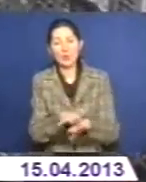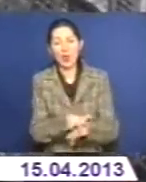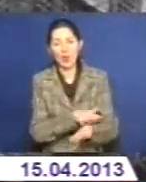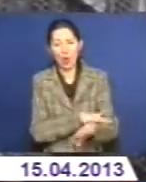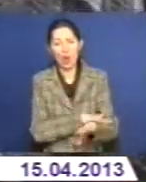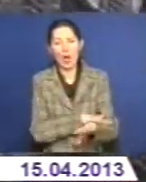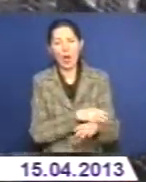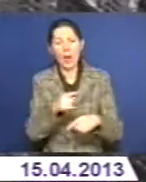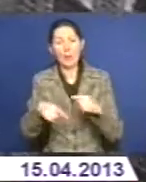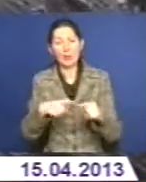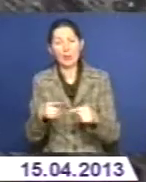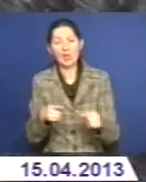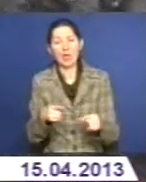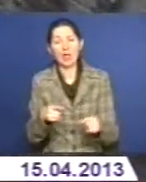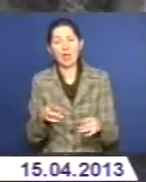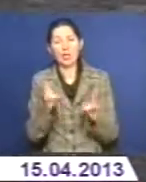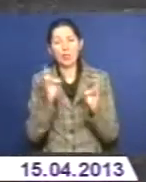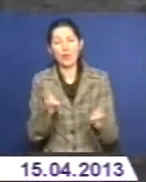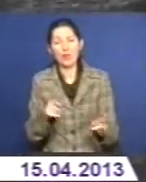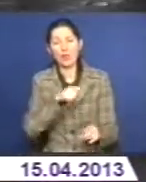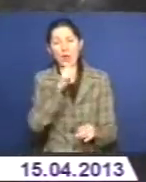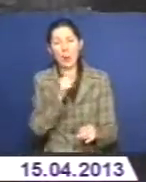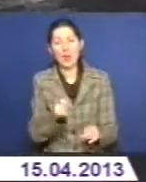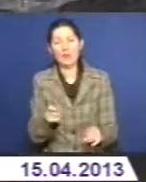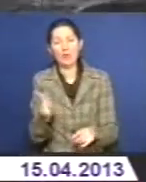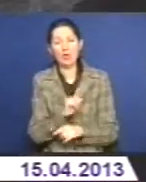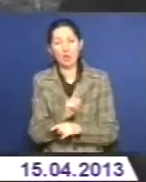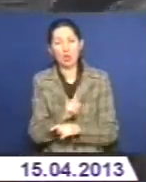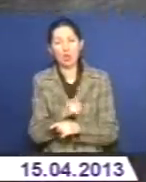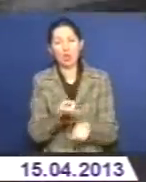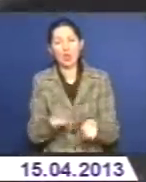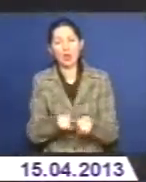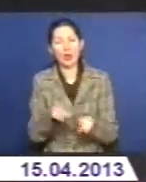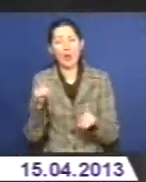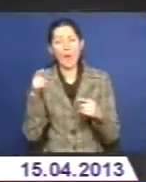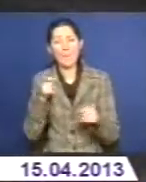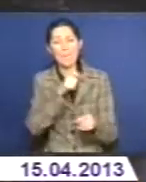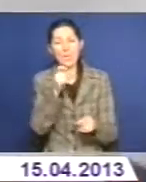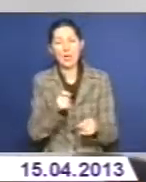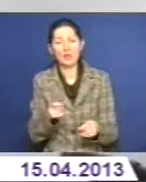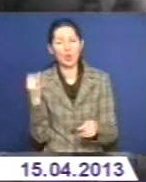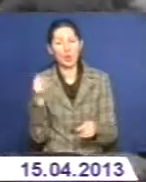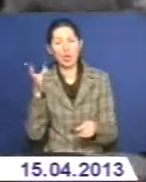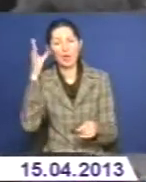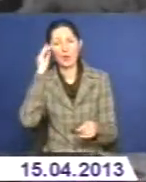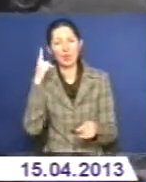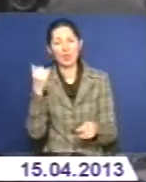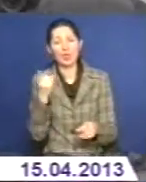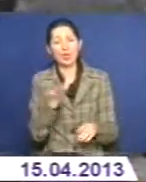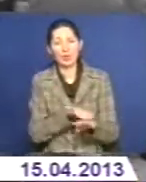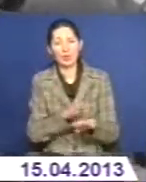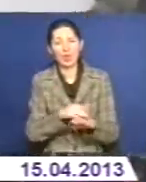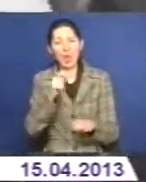битва за Тернопіль, яку історики вважають однією з вирішальних у Другій світовій війні. Тернопільський обласний осередок Всеукраїнської